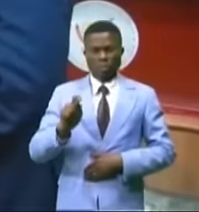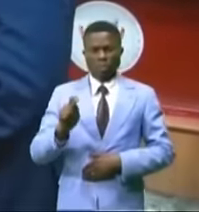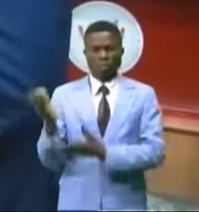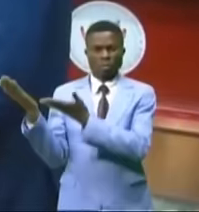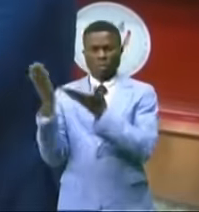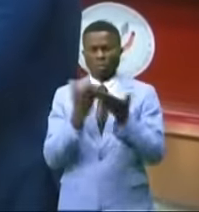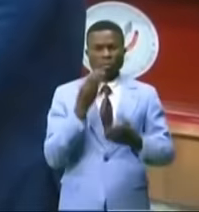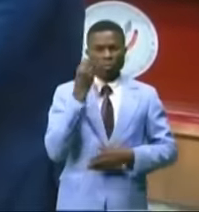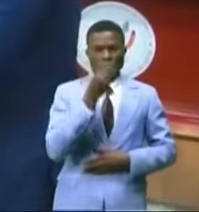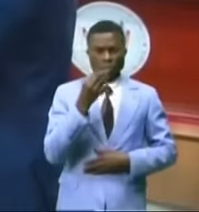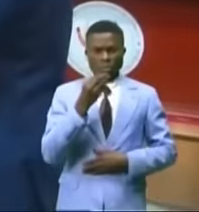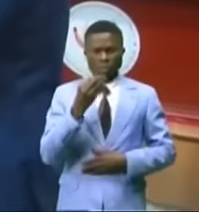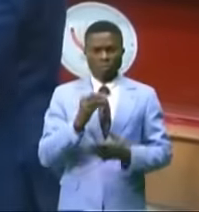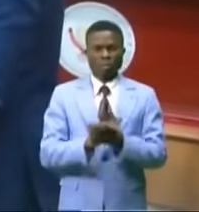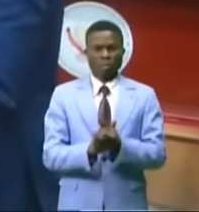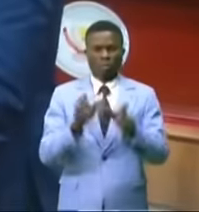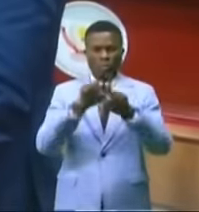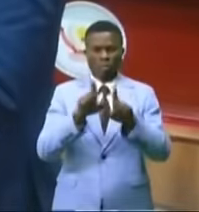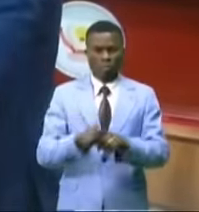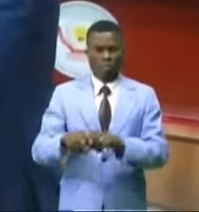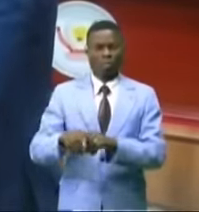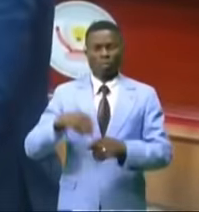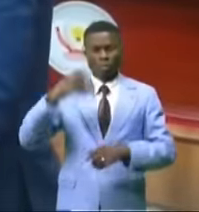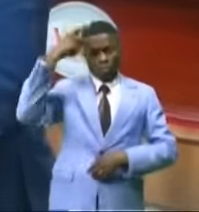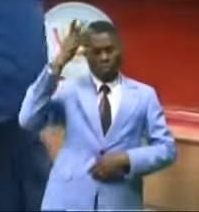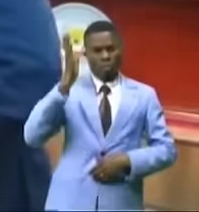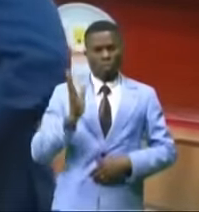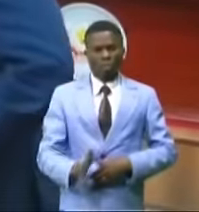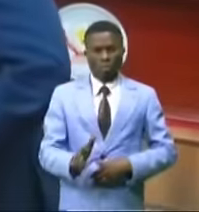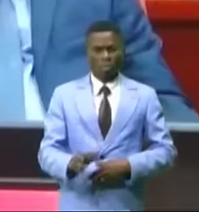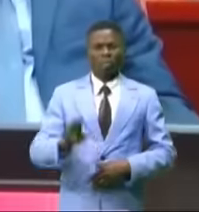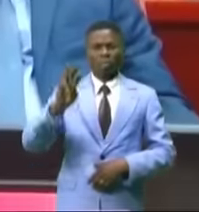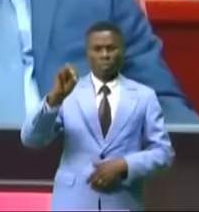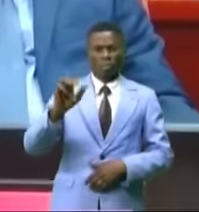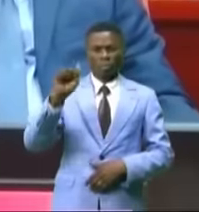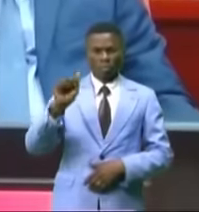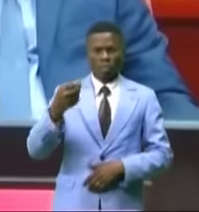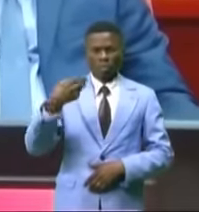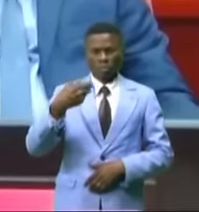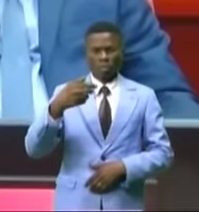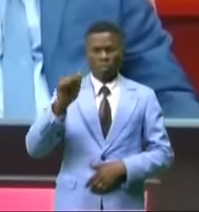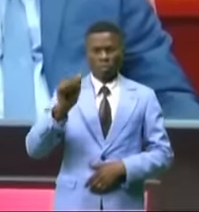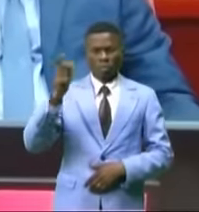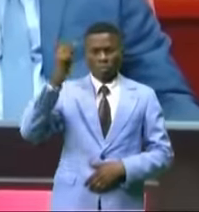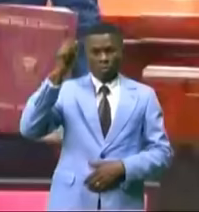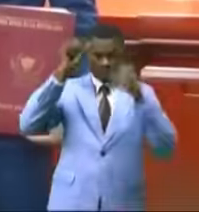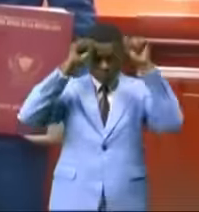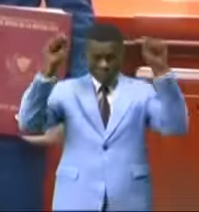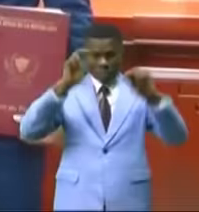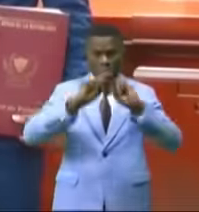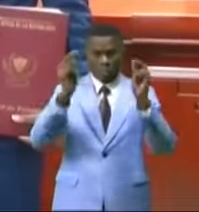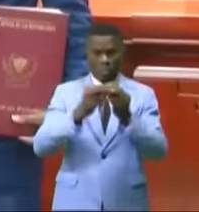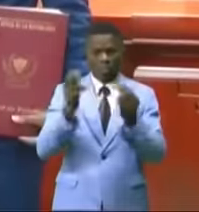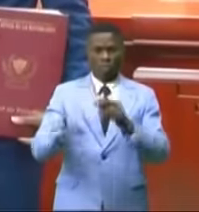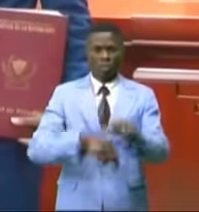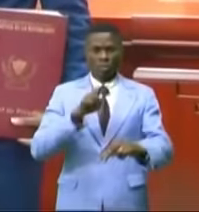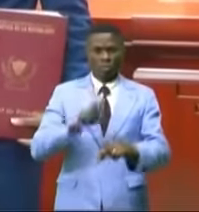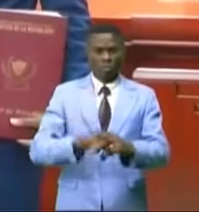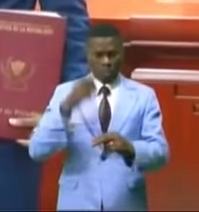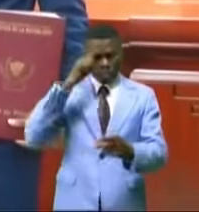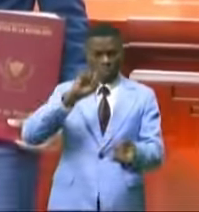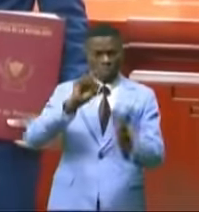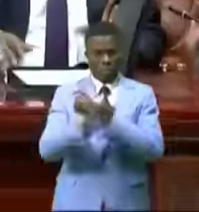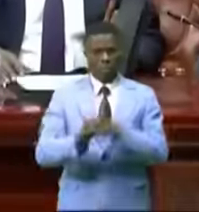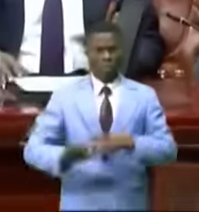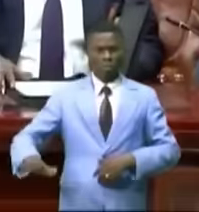Abderrahmane Koulamala, et l'acteur politique Mahamat Amat Lazina, premier président du mouvement national pour le changement